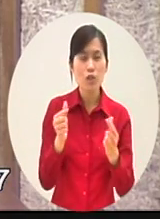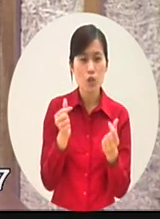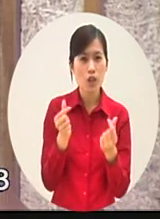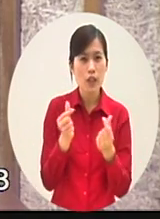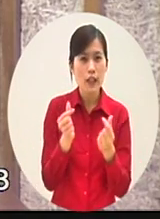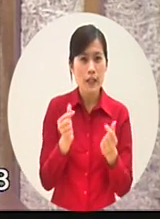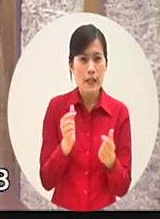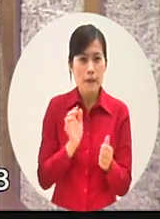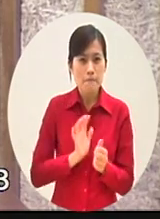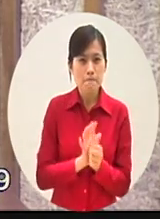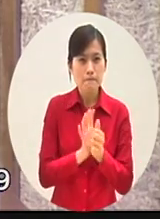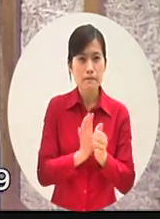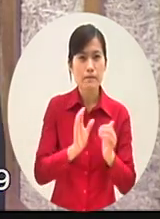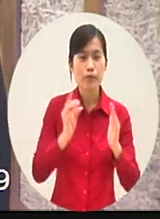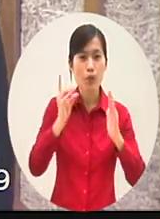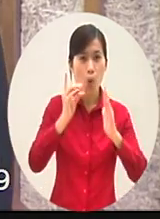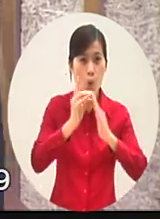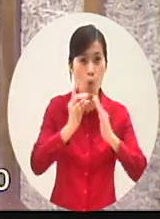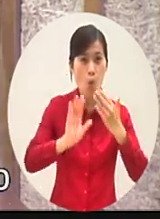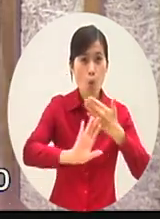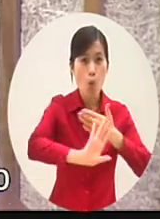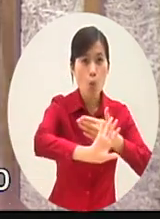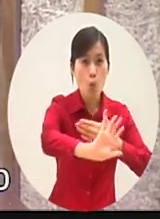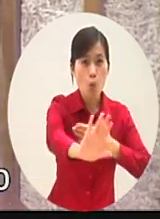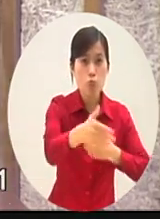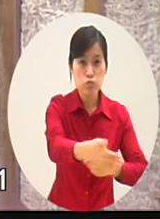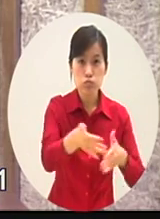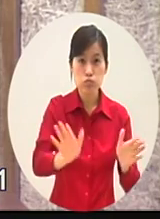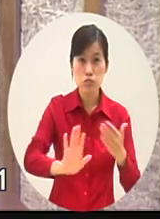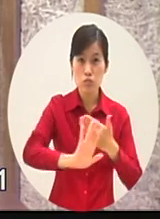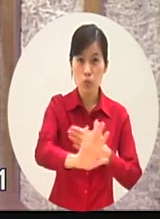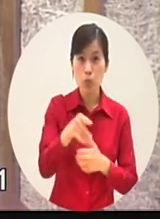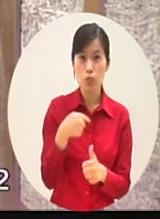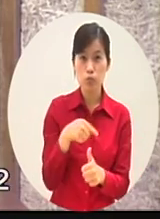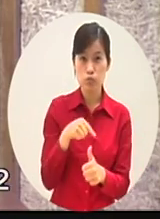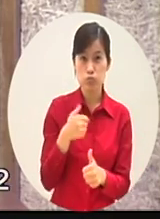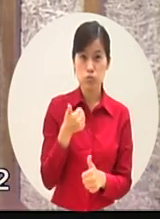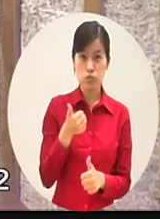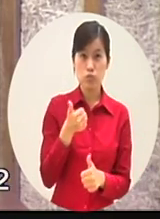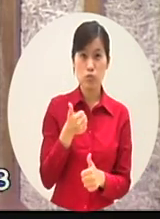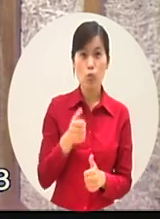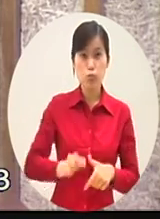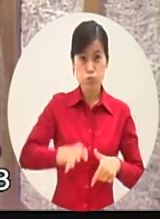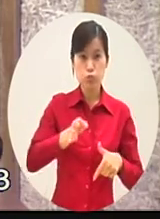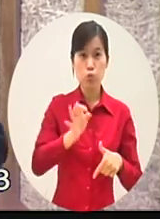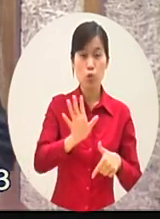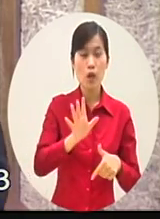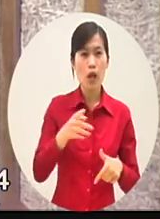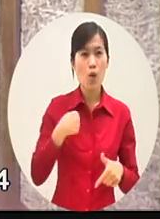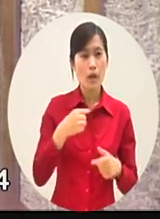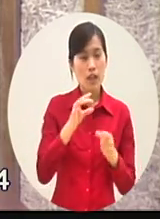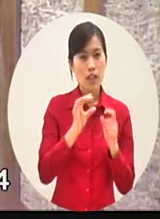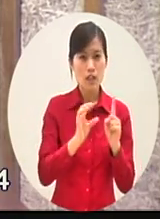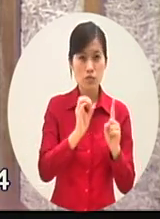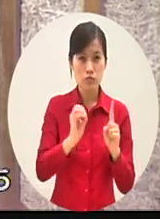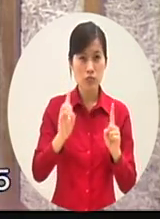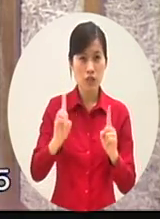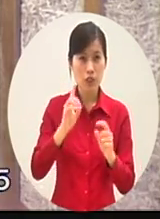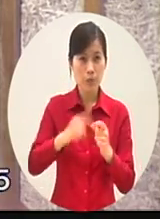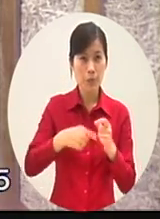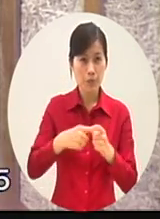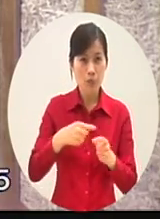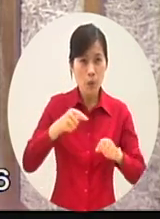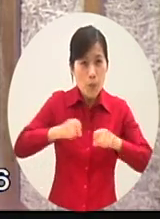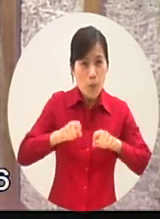这个一个价值。那我们曾经在101年的时候有过规划，就规划就把那个大树那边有一个